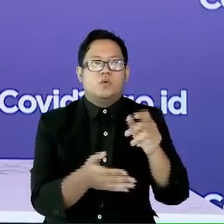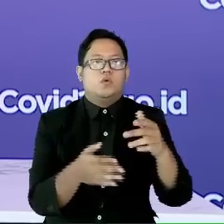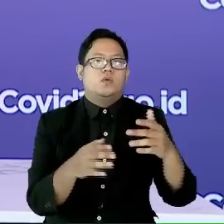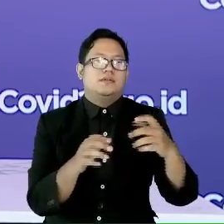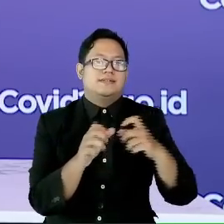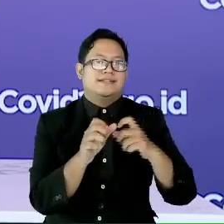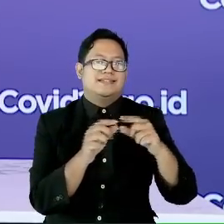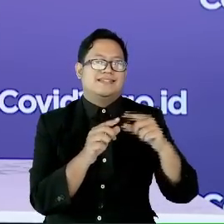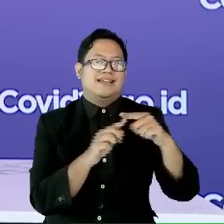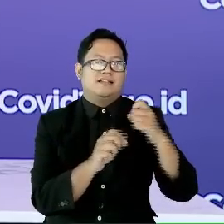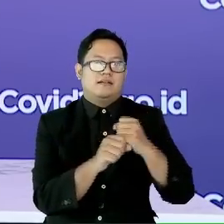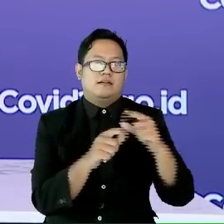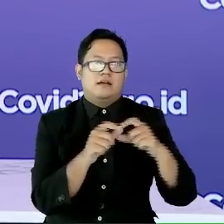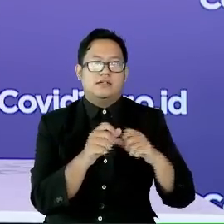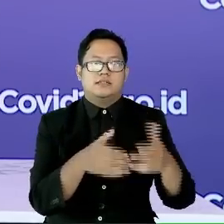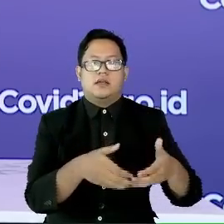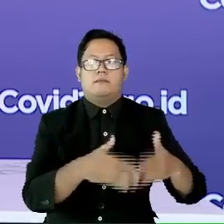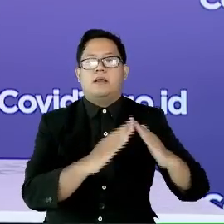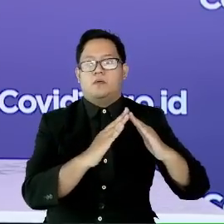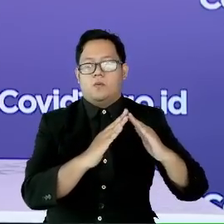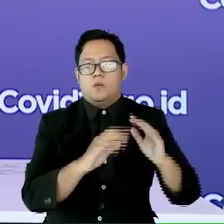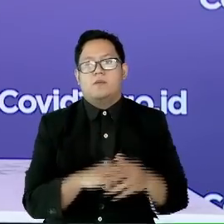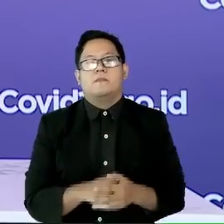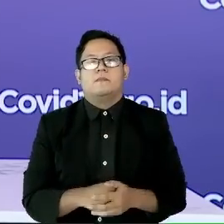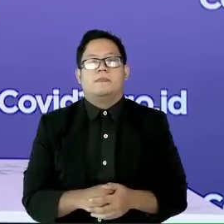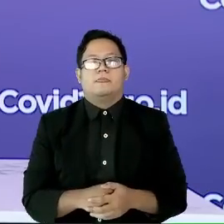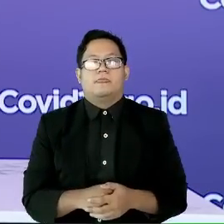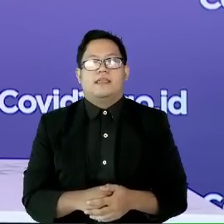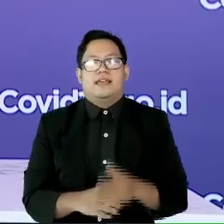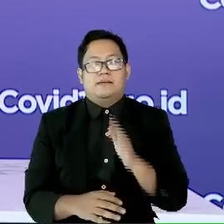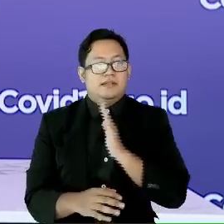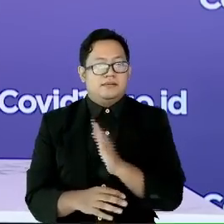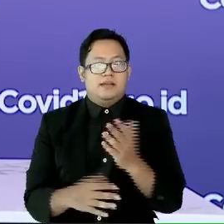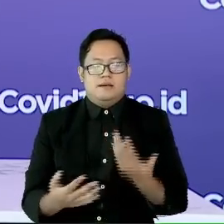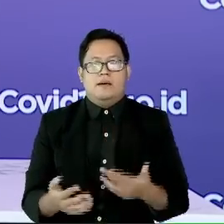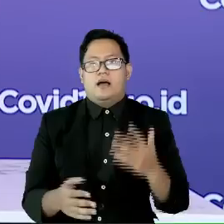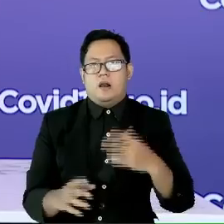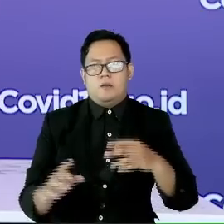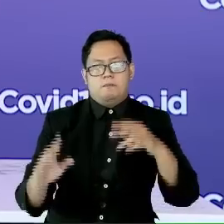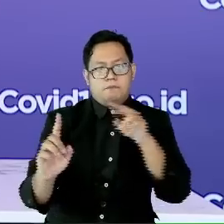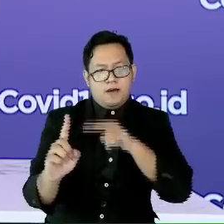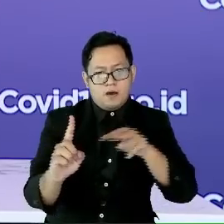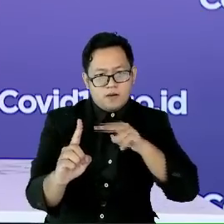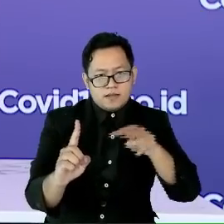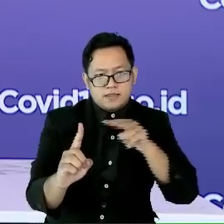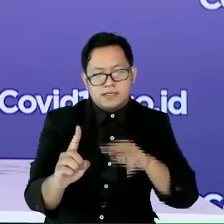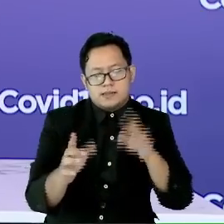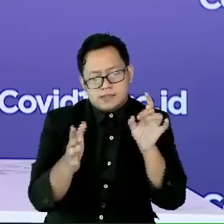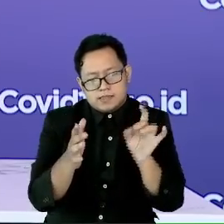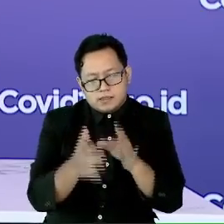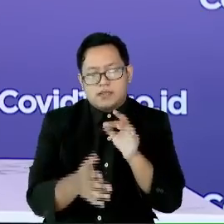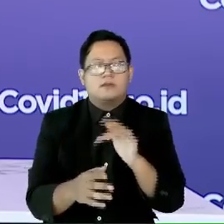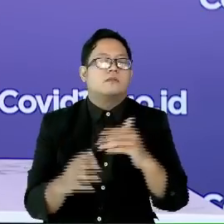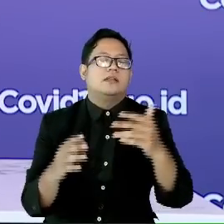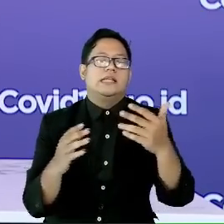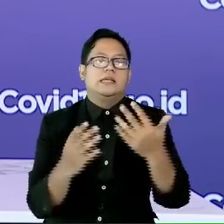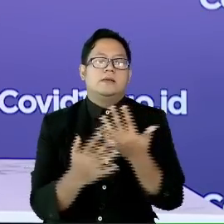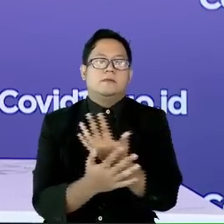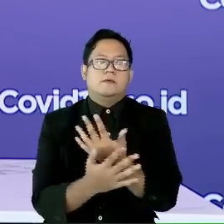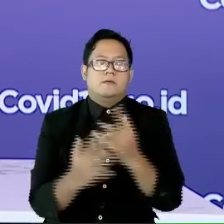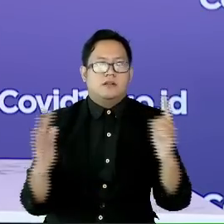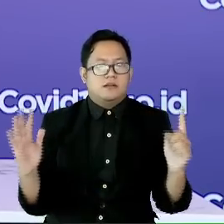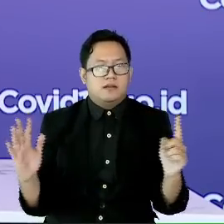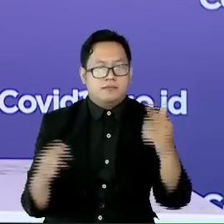Satgas. Pada prinsipnya, sistem pengawasan yang komprehensif dalam pembelajaran tatap muka bukan hanya tanggung